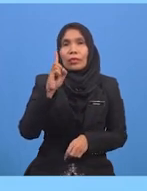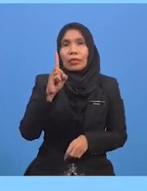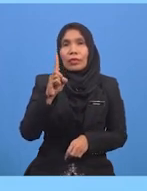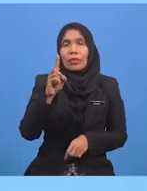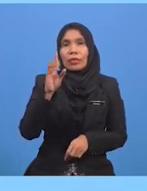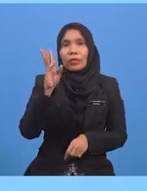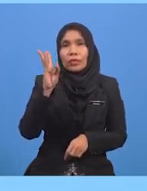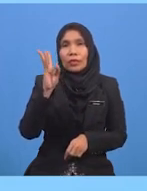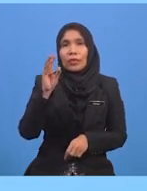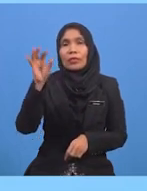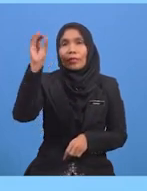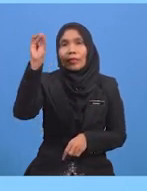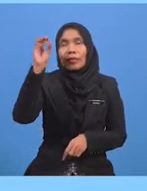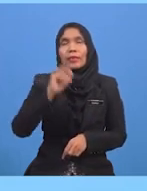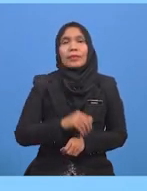21.16 darjah.